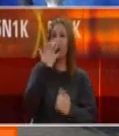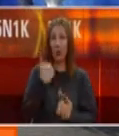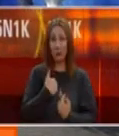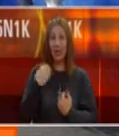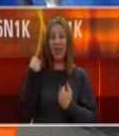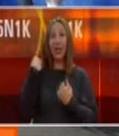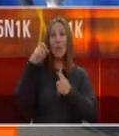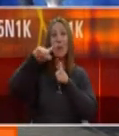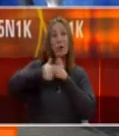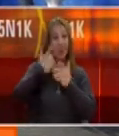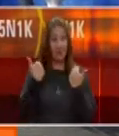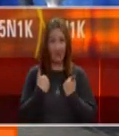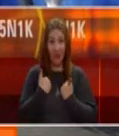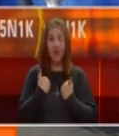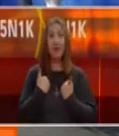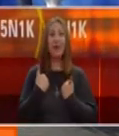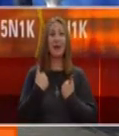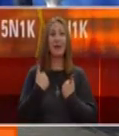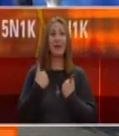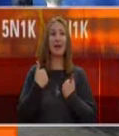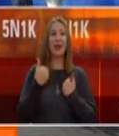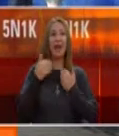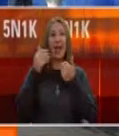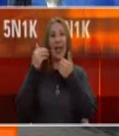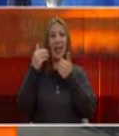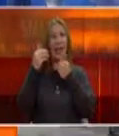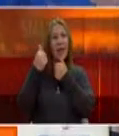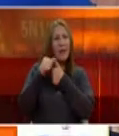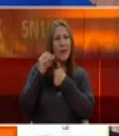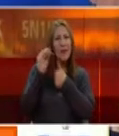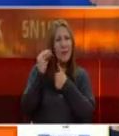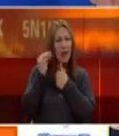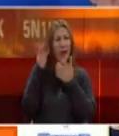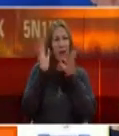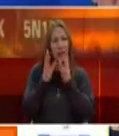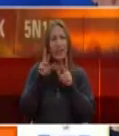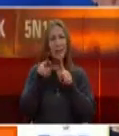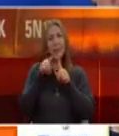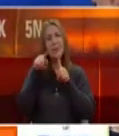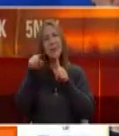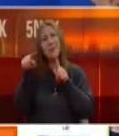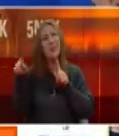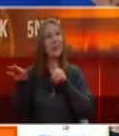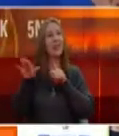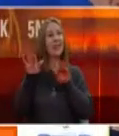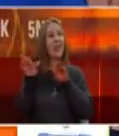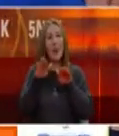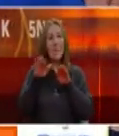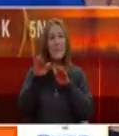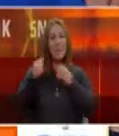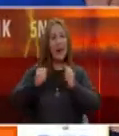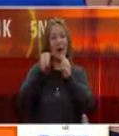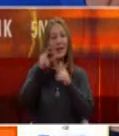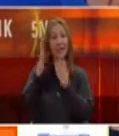yeni projelerimiz var. Bisikletli kütüphane, evlilik ormanları, bebek ağaçlar... Bunlara da deprem parkla ilgili, bunlara da